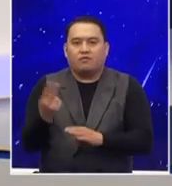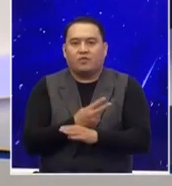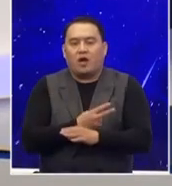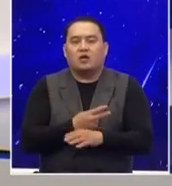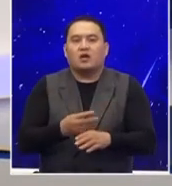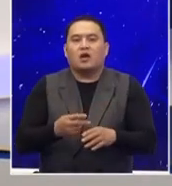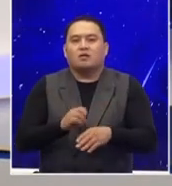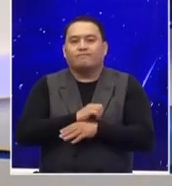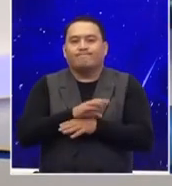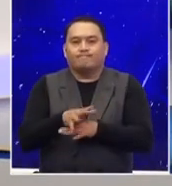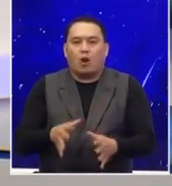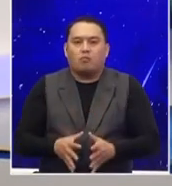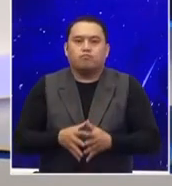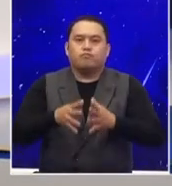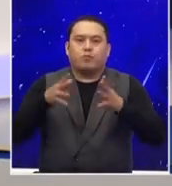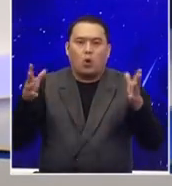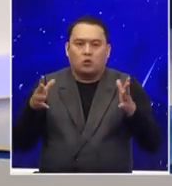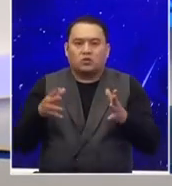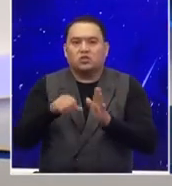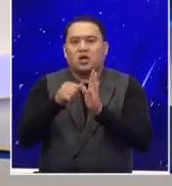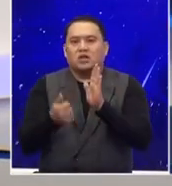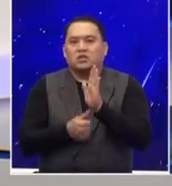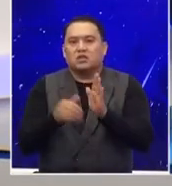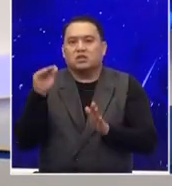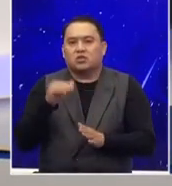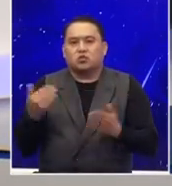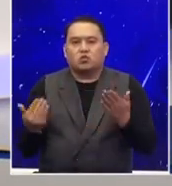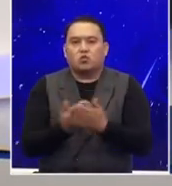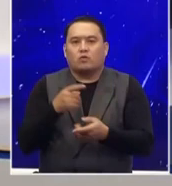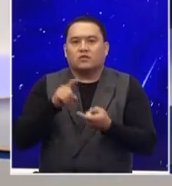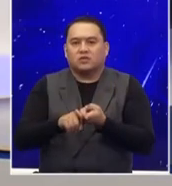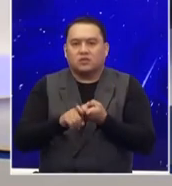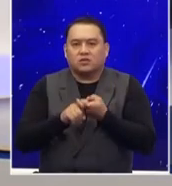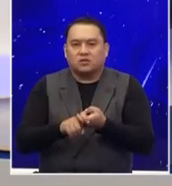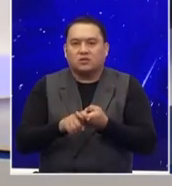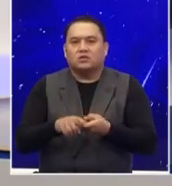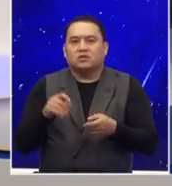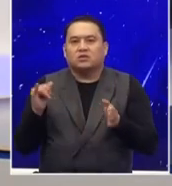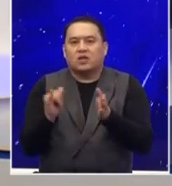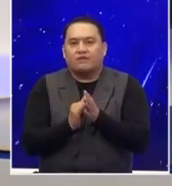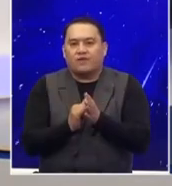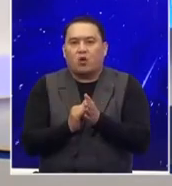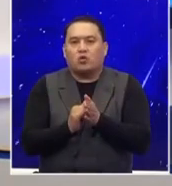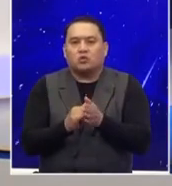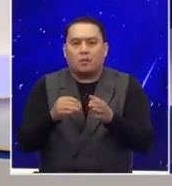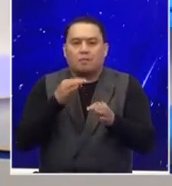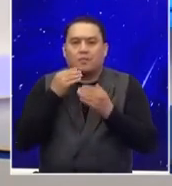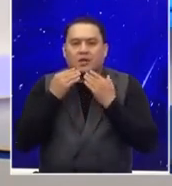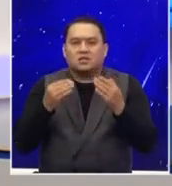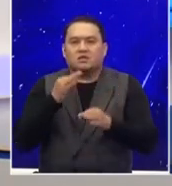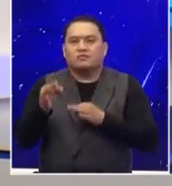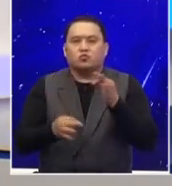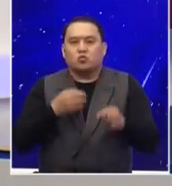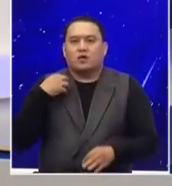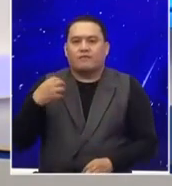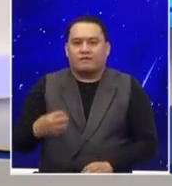пандемии может стать масштабнее первой. Более 16 тысяч новых случаев заражения коронавирусом зарегистрировано за последние сутки во